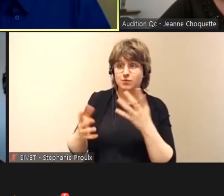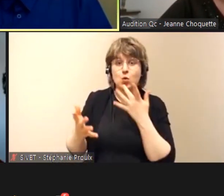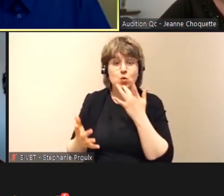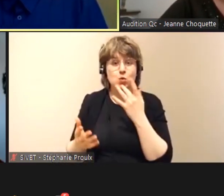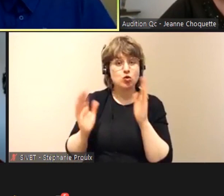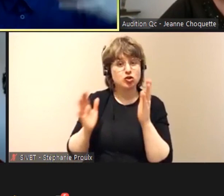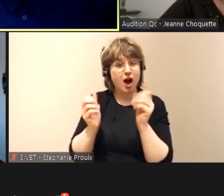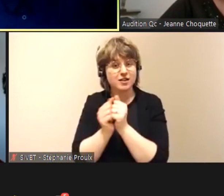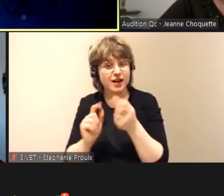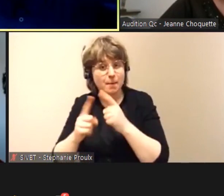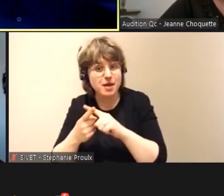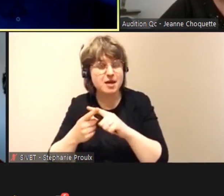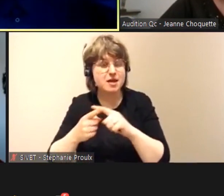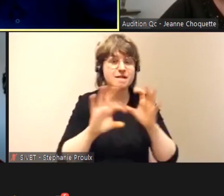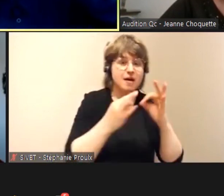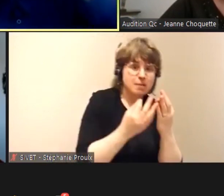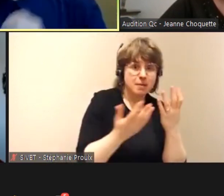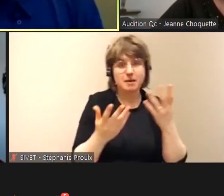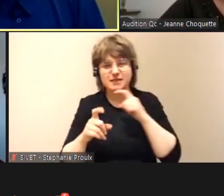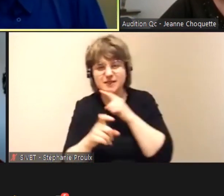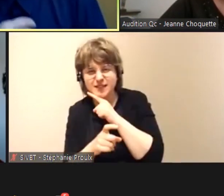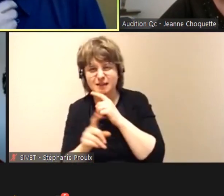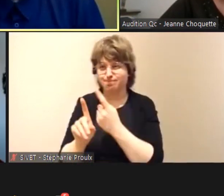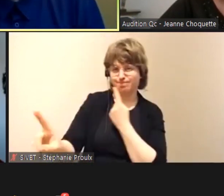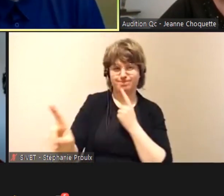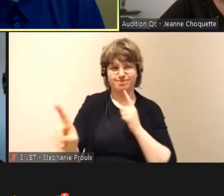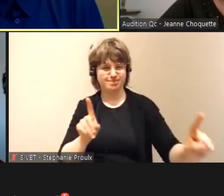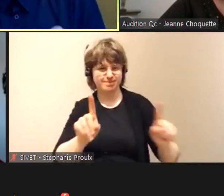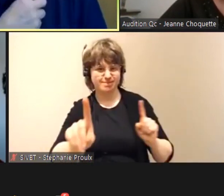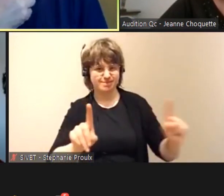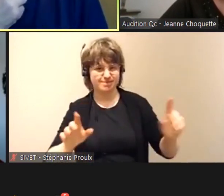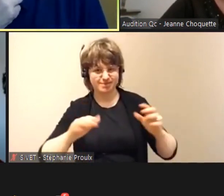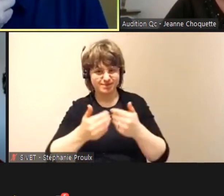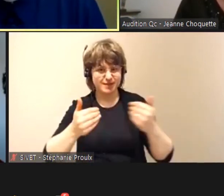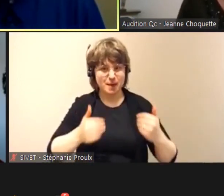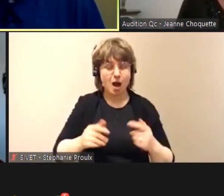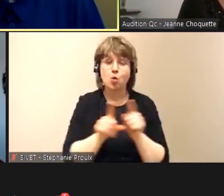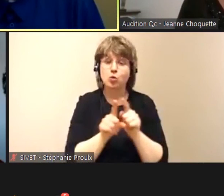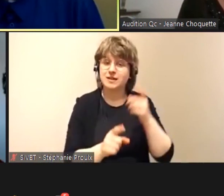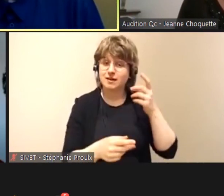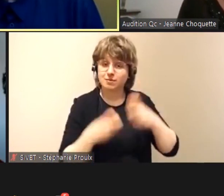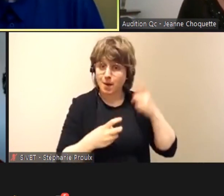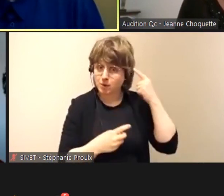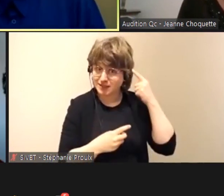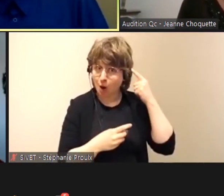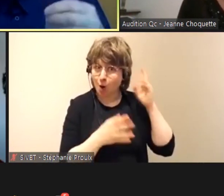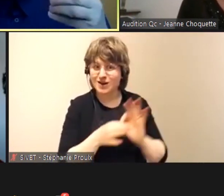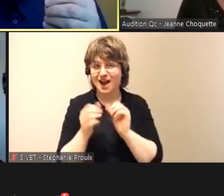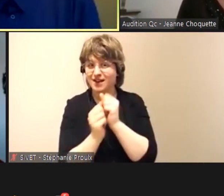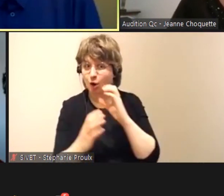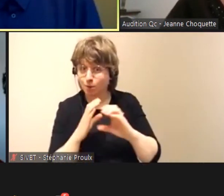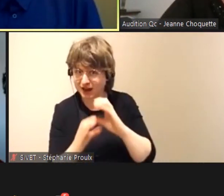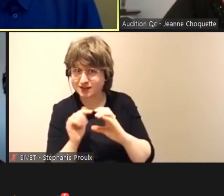d'autres personnes. Alors, pour moi, c'est clair que le lien est là. Et la déficience auditive, parce que ça touche directement à la communication,